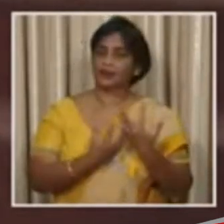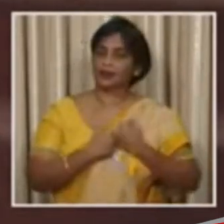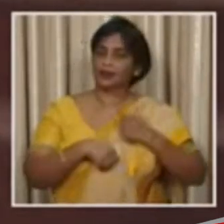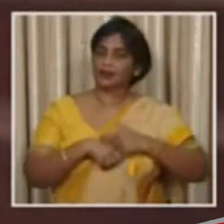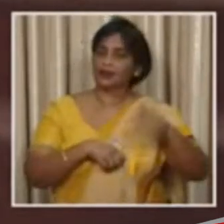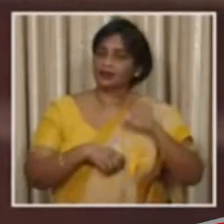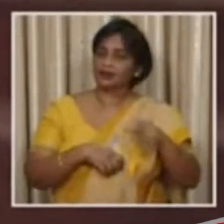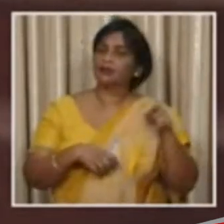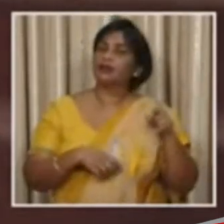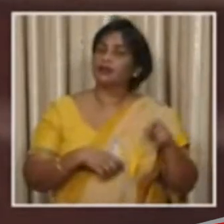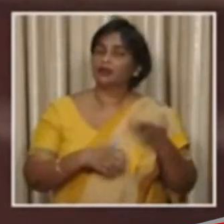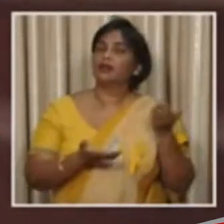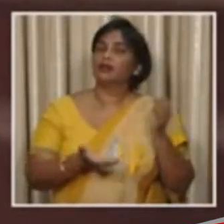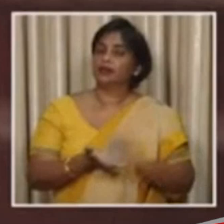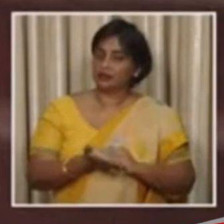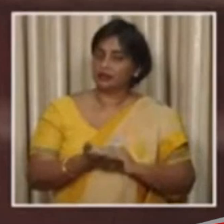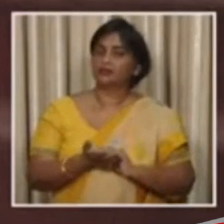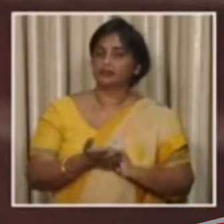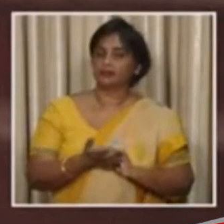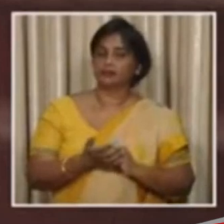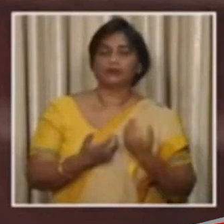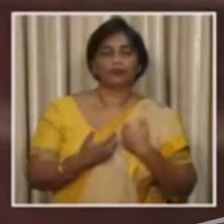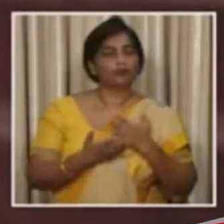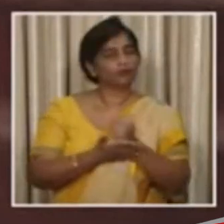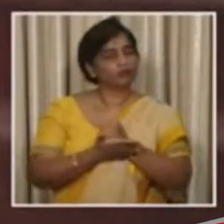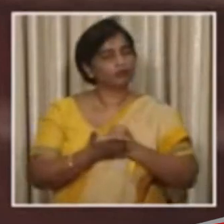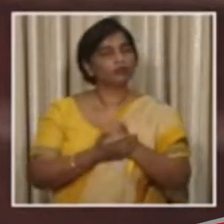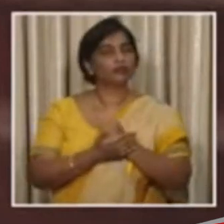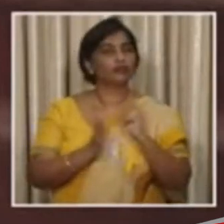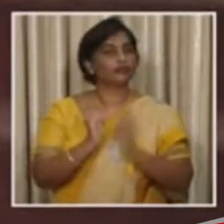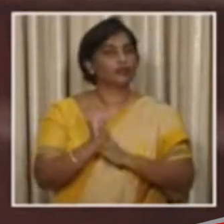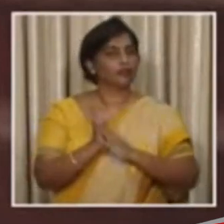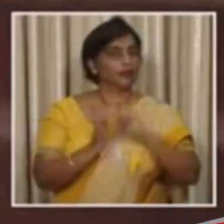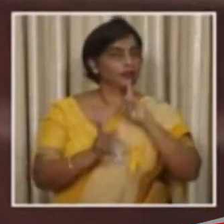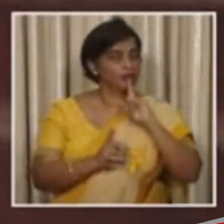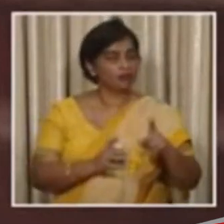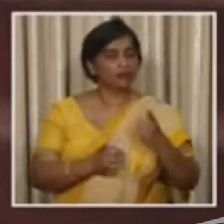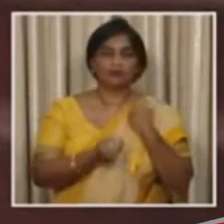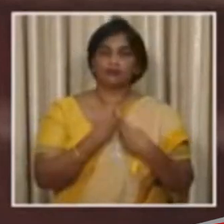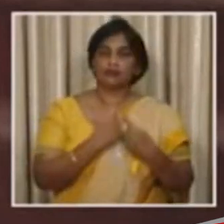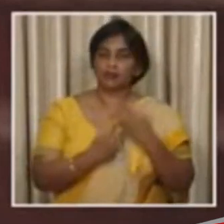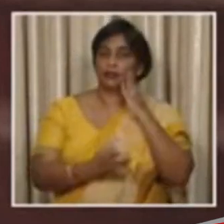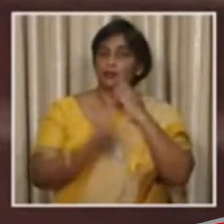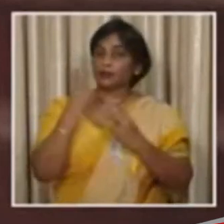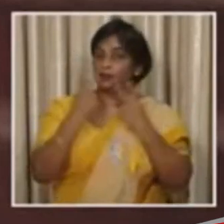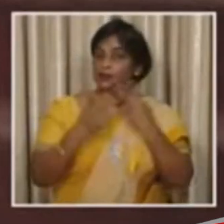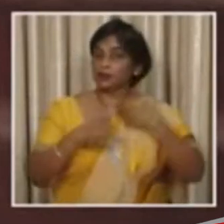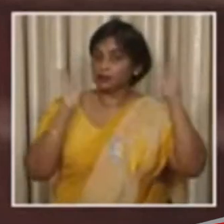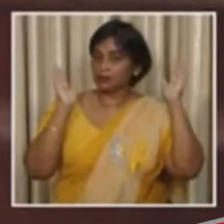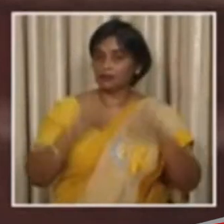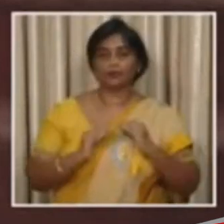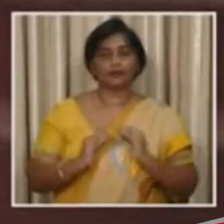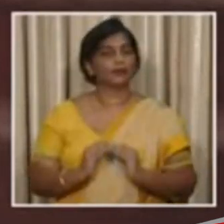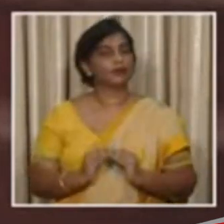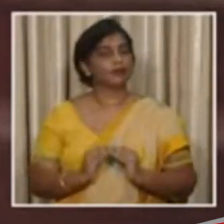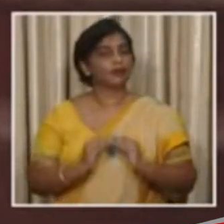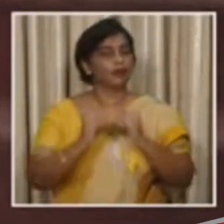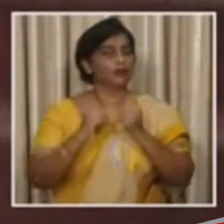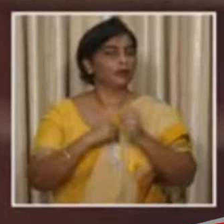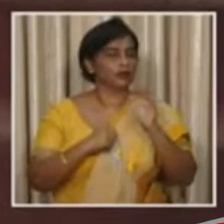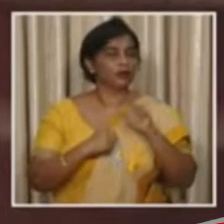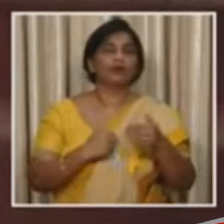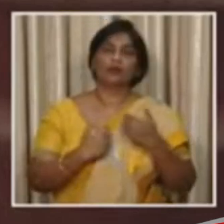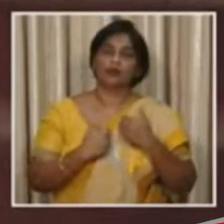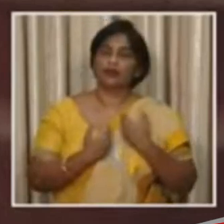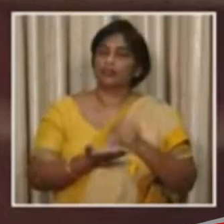ඉඳන් මේක නැවතුවතාවක් ආවා. මම මේක සම්පූර්ණ ලොකු කොමිටියකට දාලා අධීක්ෂණය කරලා සංචාරකව එන්න ප්‍රවර්ධනය කරන්න ඕන කාලෙදී අපි